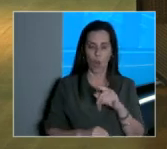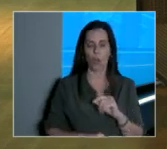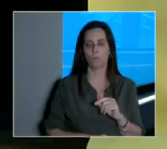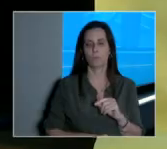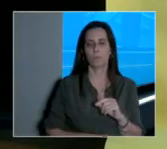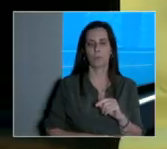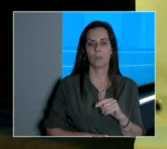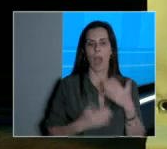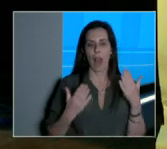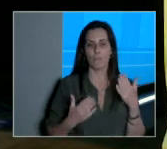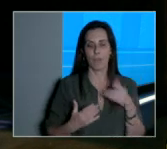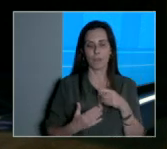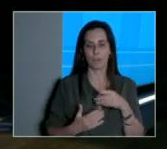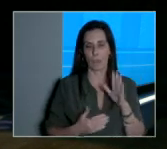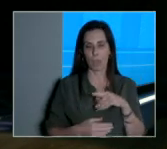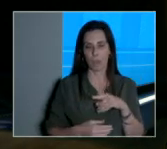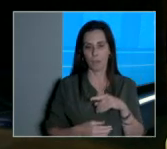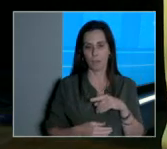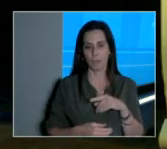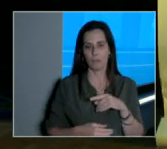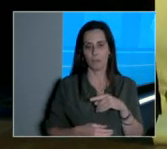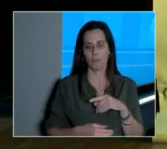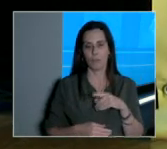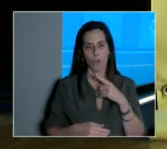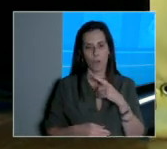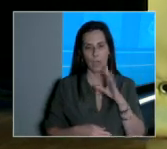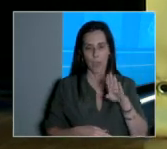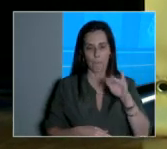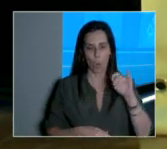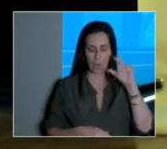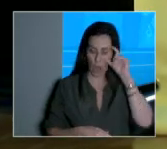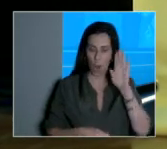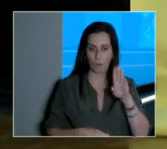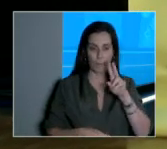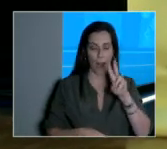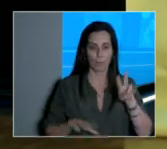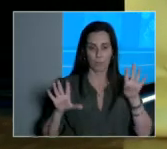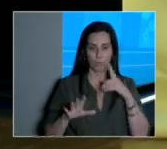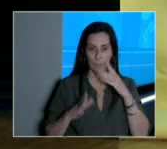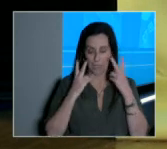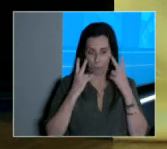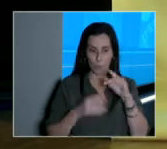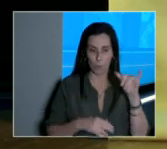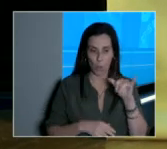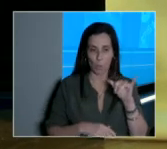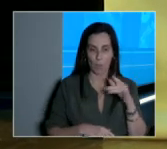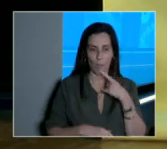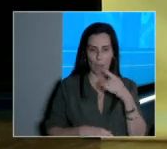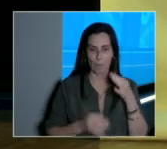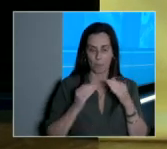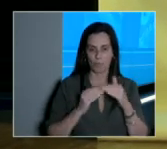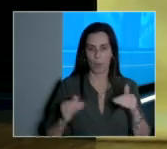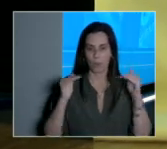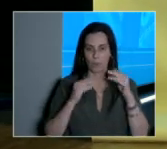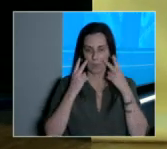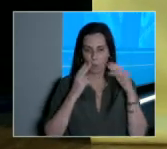שלו. הלוואי והעקביות הזאת הייתה גם אצל בוגי יעלון שב-2009 בא ואמר, תחפשו ביוטיוב מה הוא אמר על בית המשפט